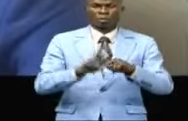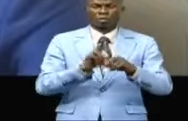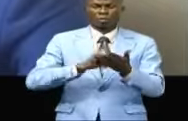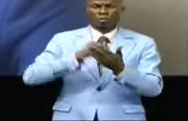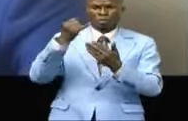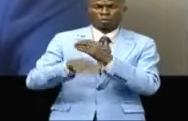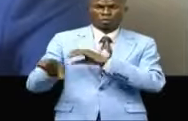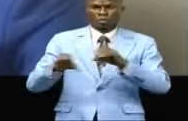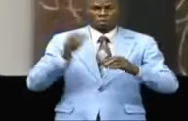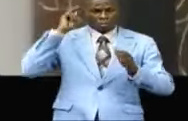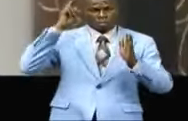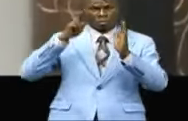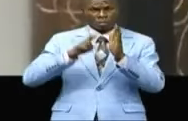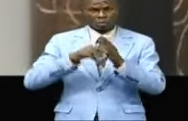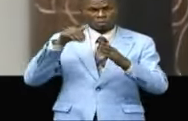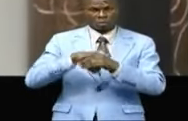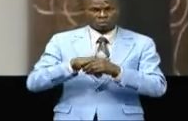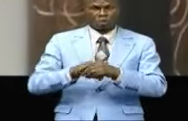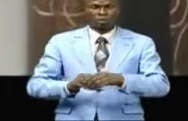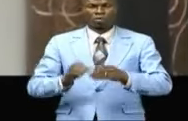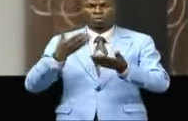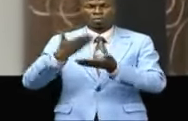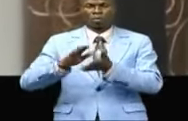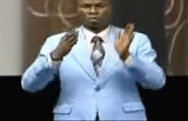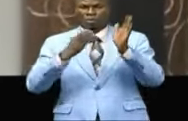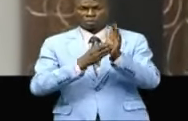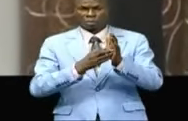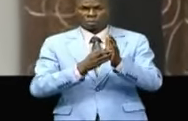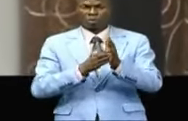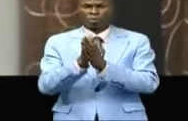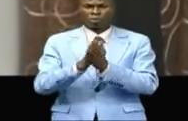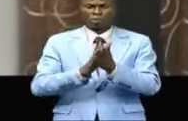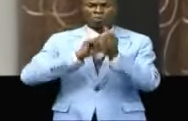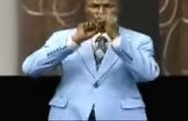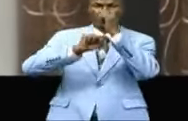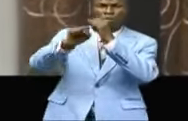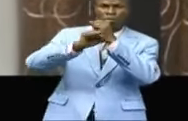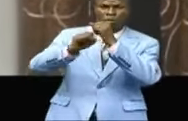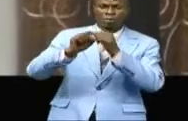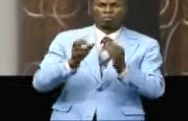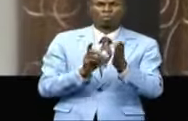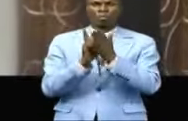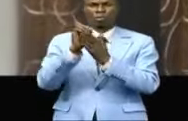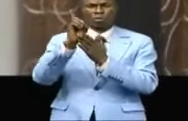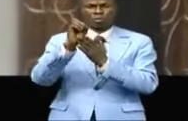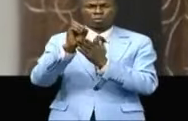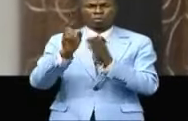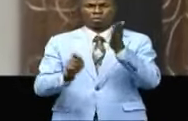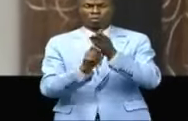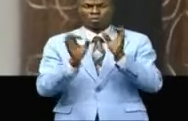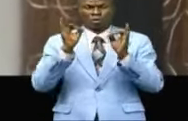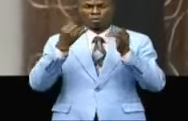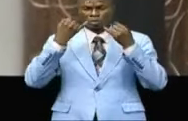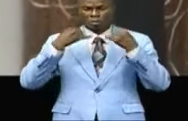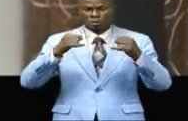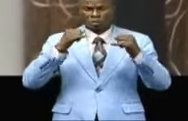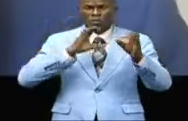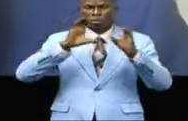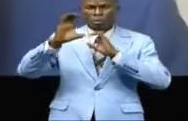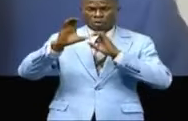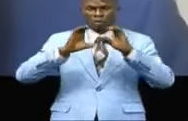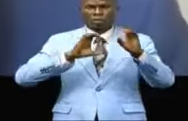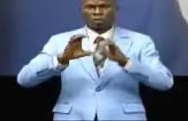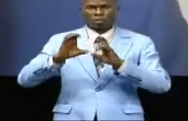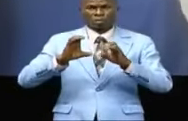programme d'action du gouvernement dans son pilier 9 relatif à la promotion et au développement de nouvelles technologies de l'information et de la